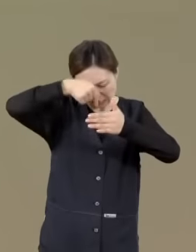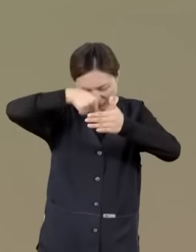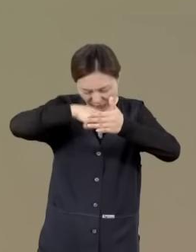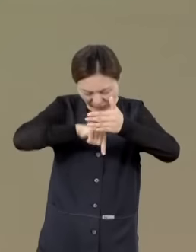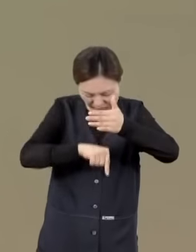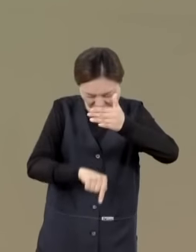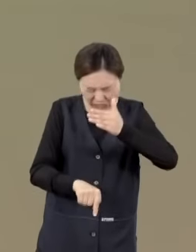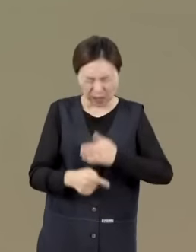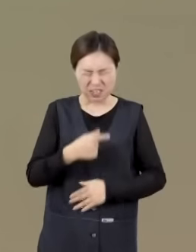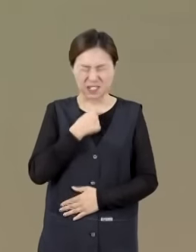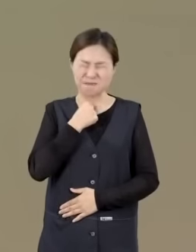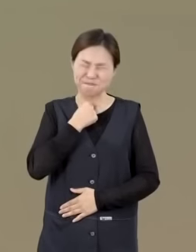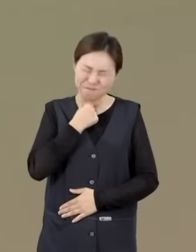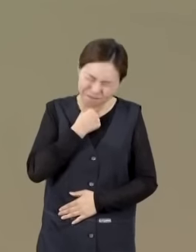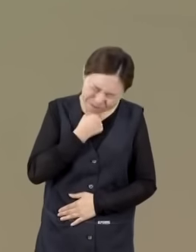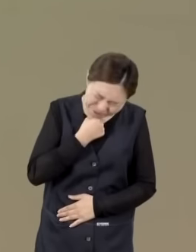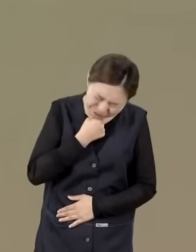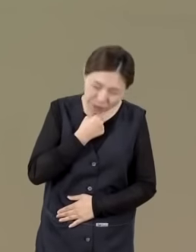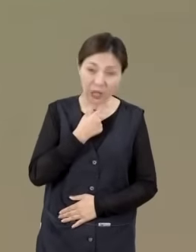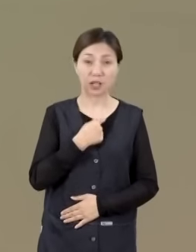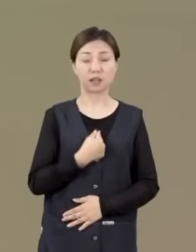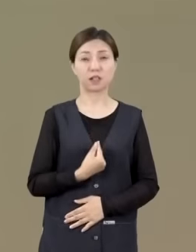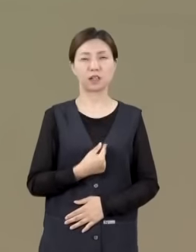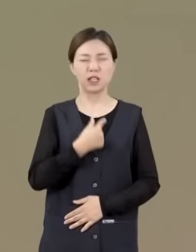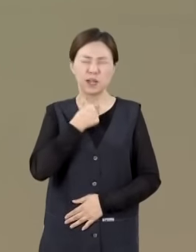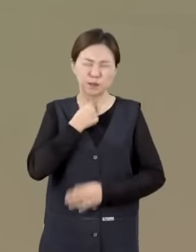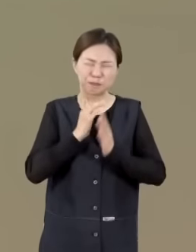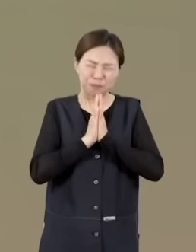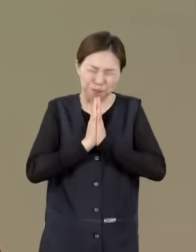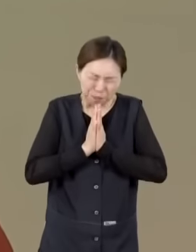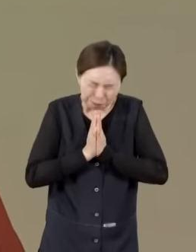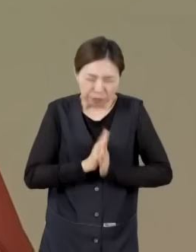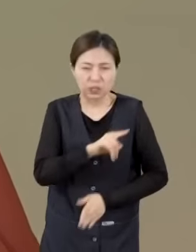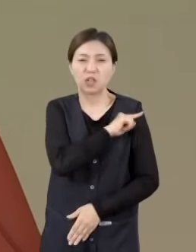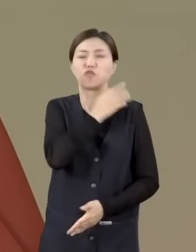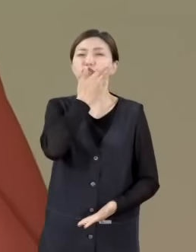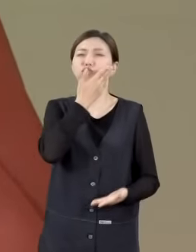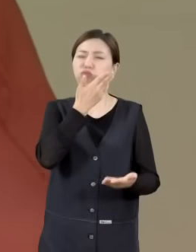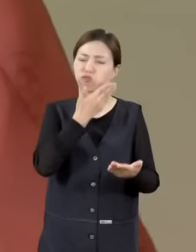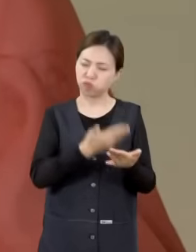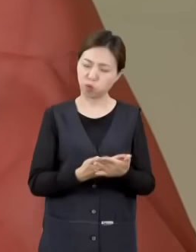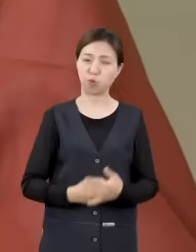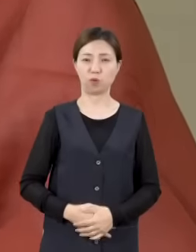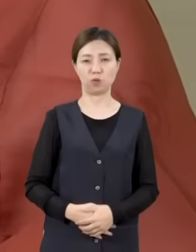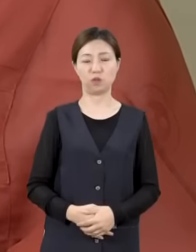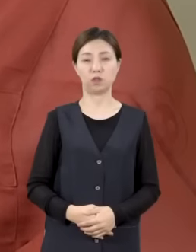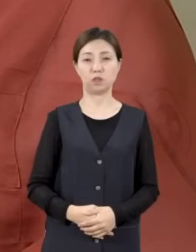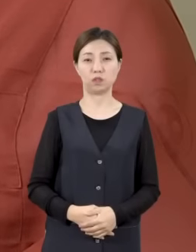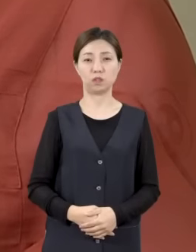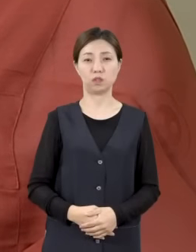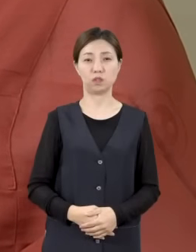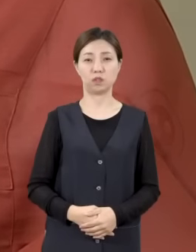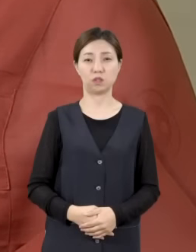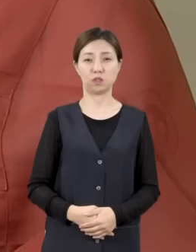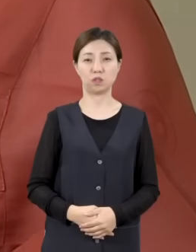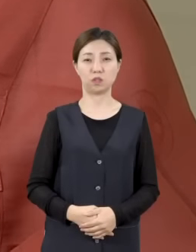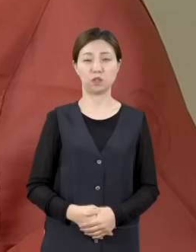불보 살림을 향한 그 간절한 그 마음이 중요한 것이구나 수없이